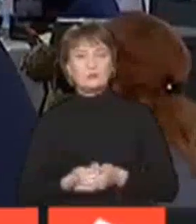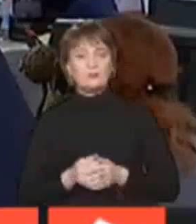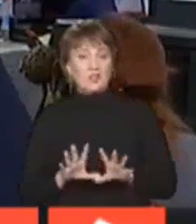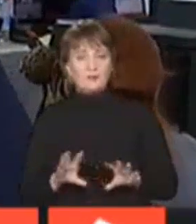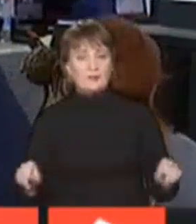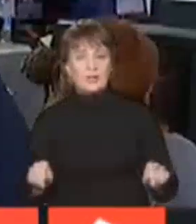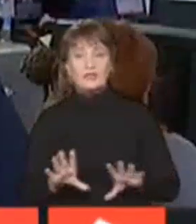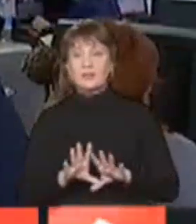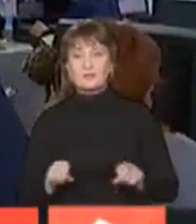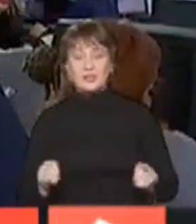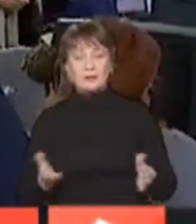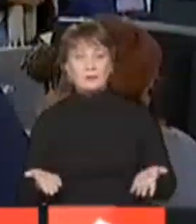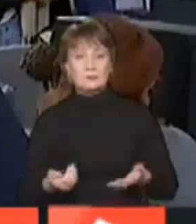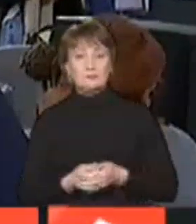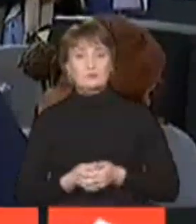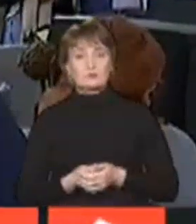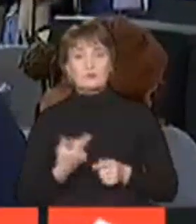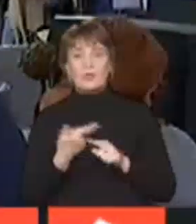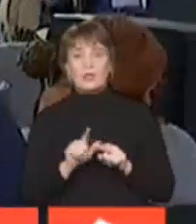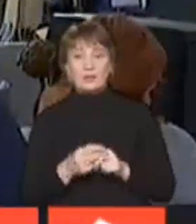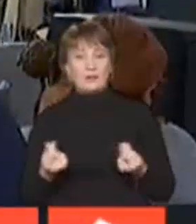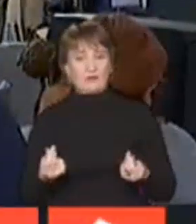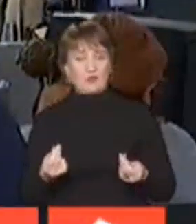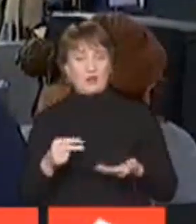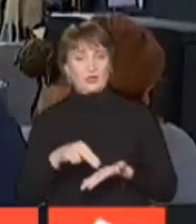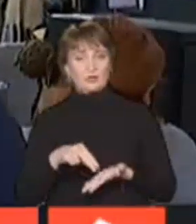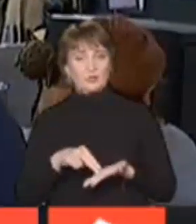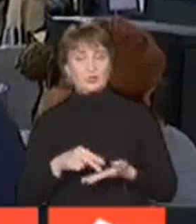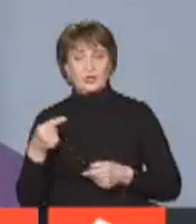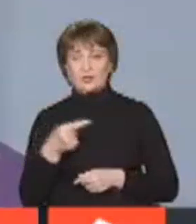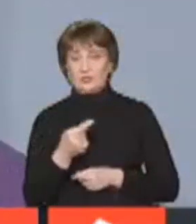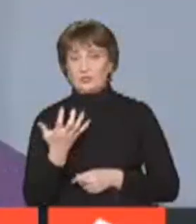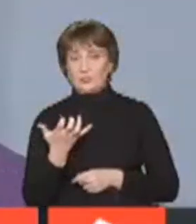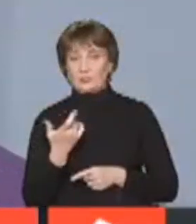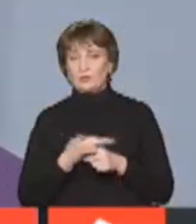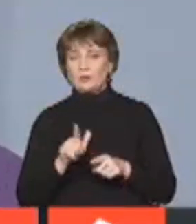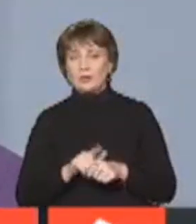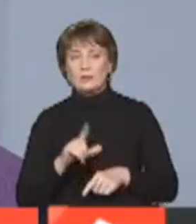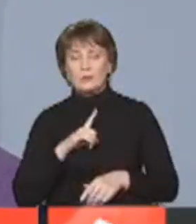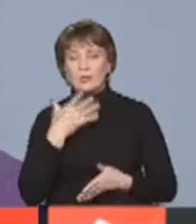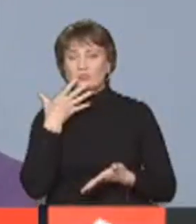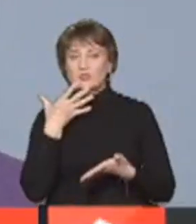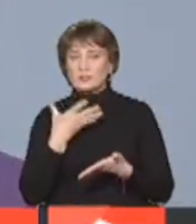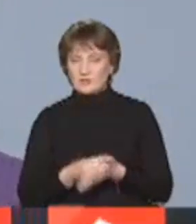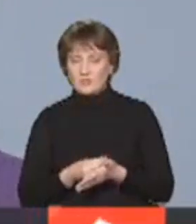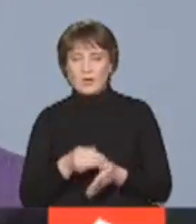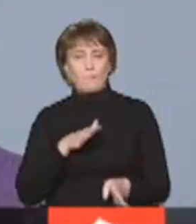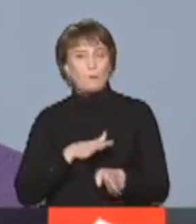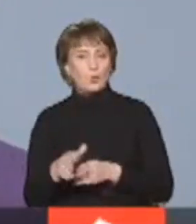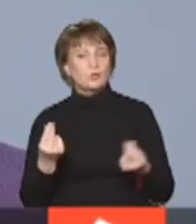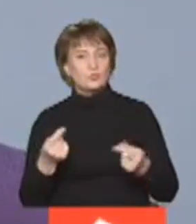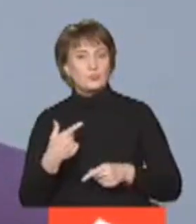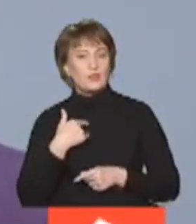і все, це вартувало 1500. Все було за свій повністю кошт. Коли